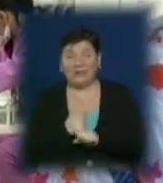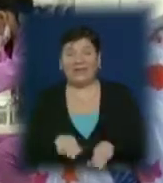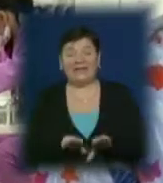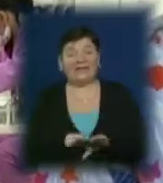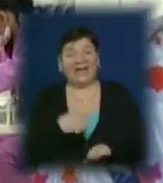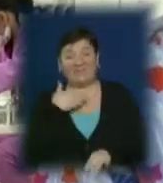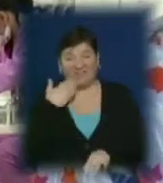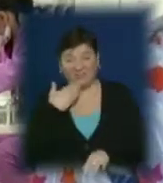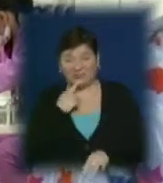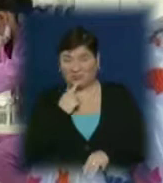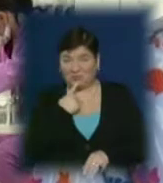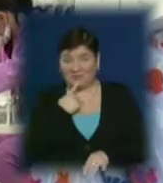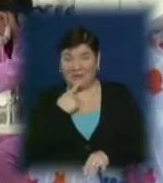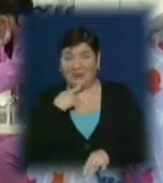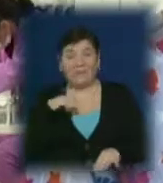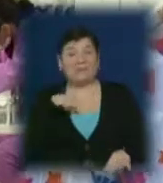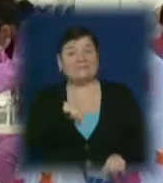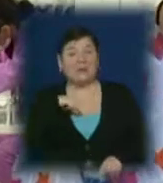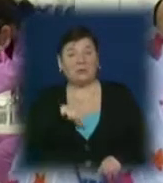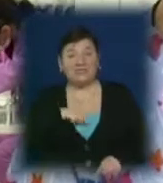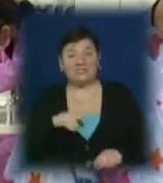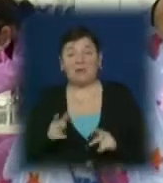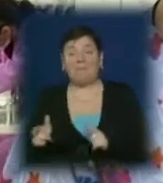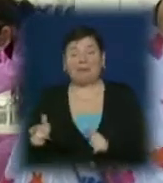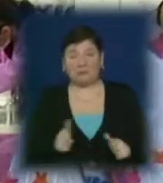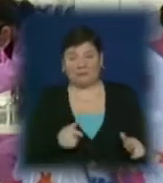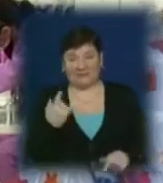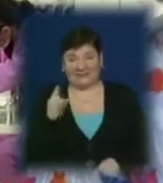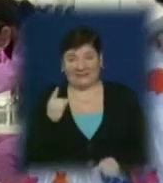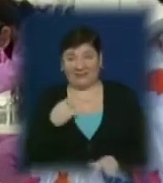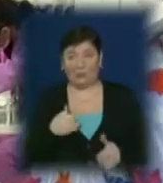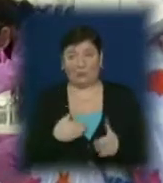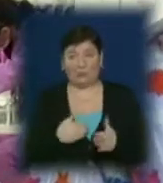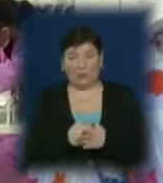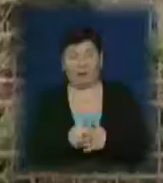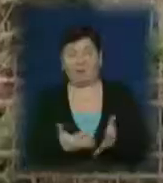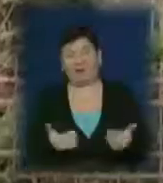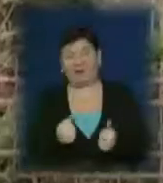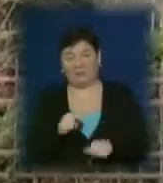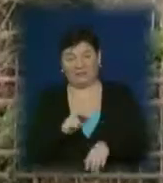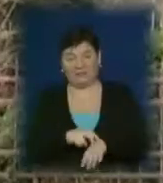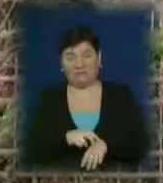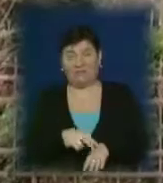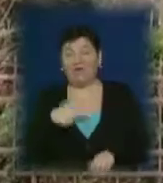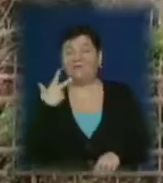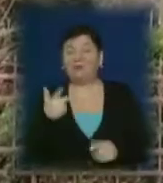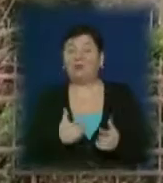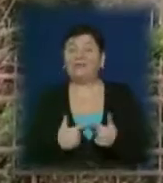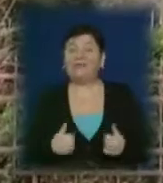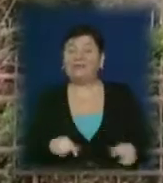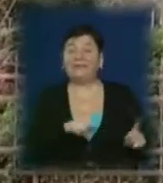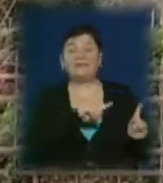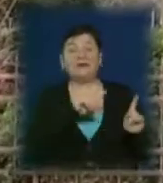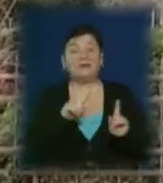важко. Саме головне – це психологічний момент – підготовити дитину до прийому. В 3 бюджетних відділеннях